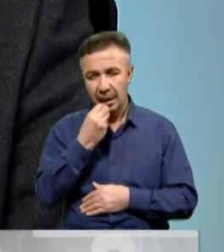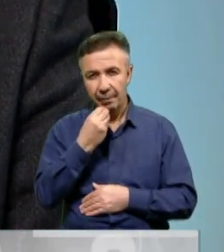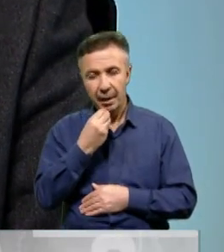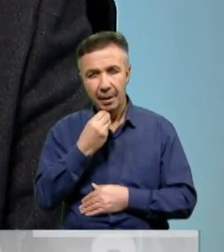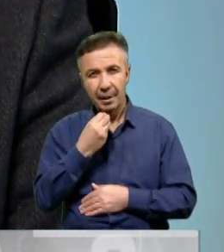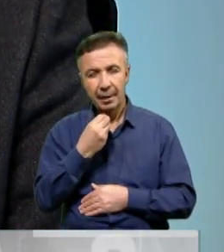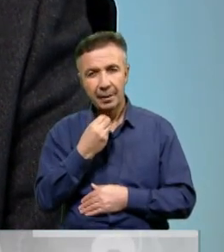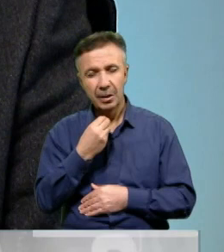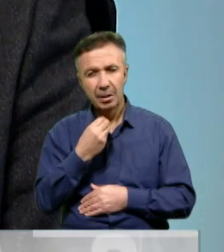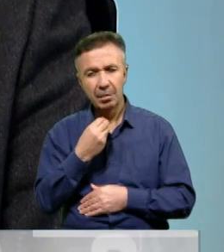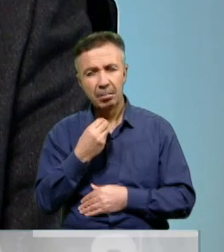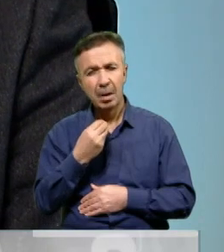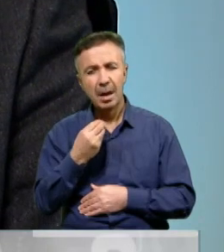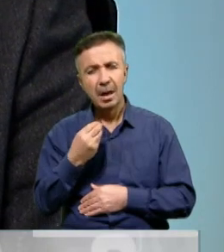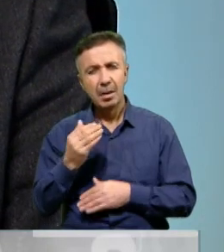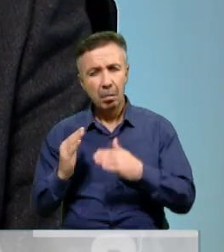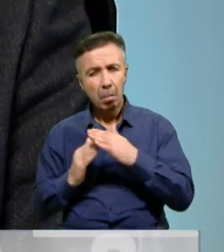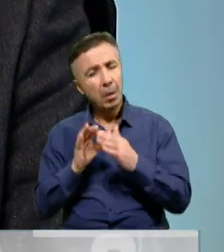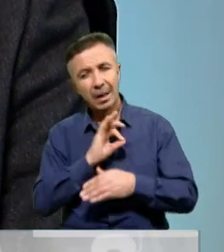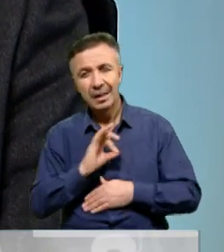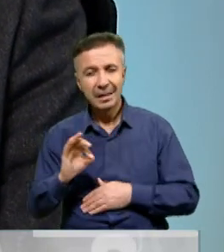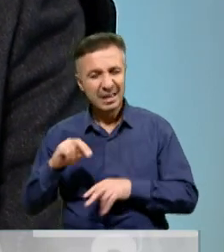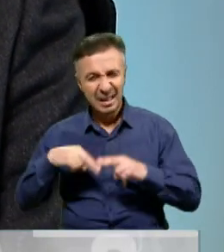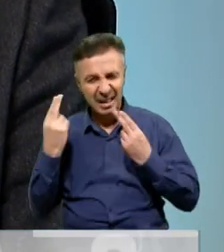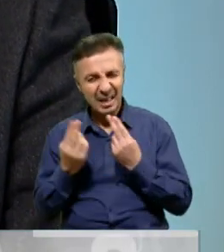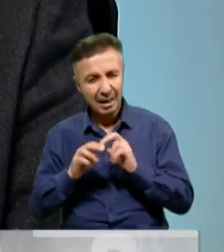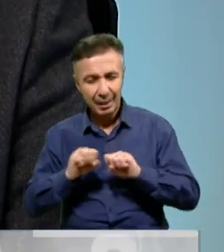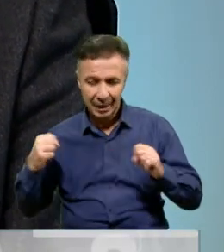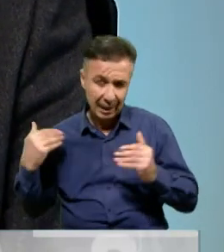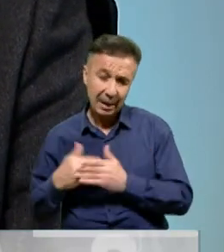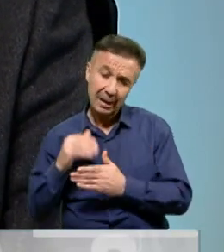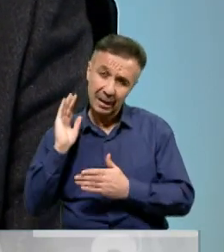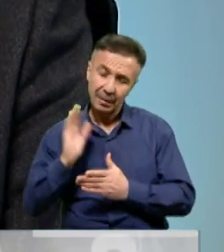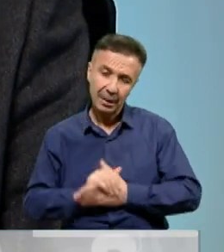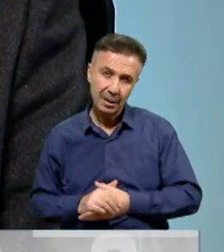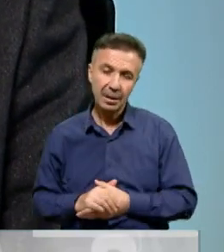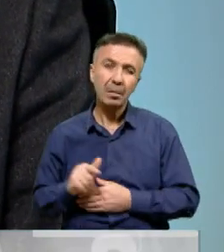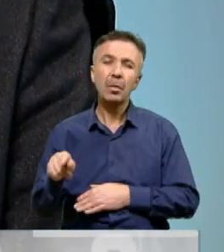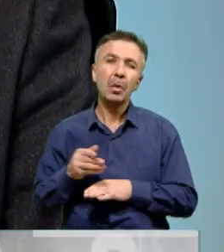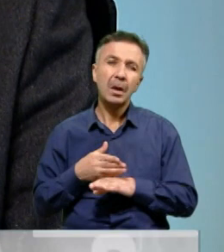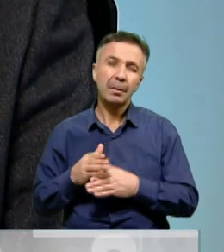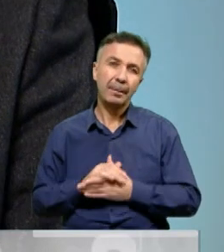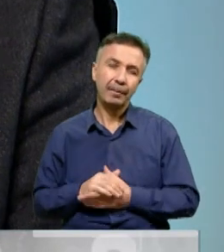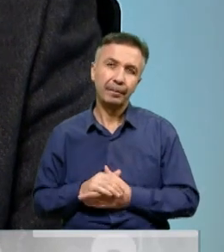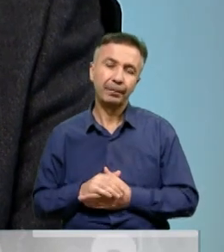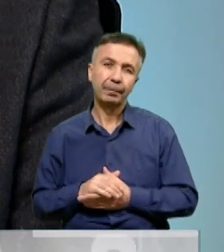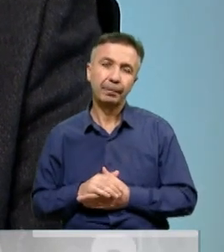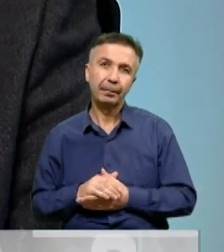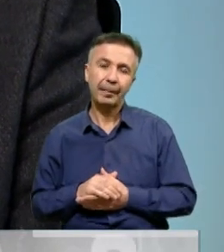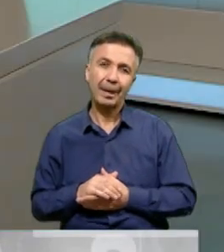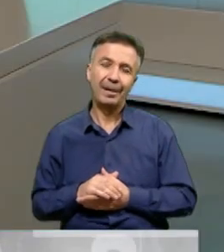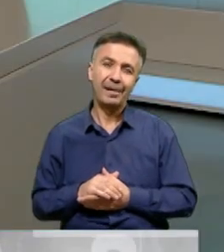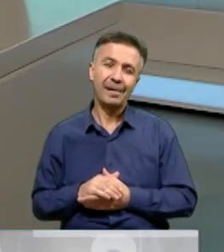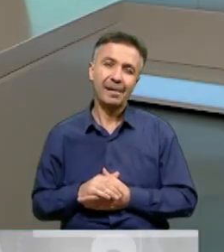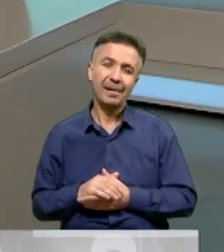nöbeti kesintisiz bir şekilde ilelebet devam edecektir Allah'ın izniyle. Onun için bir çağrıda bulunalım mı? Ha, ben